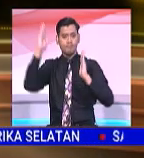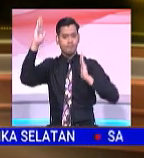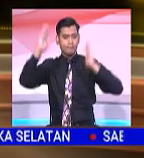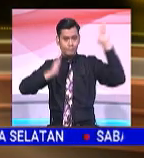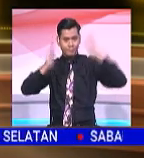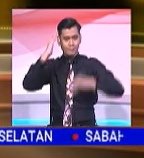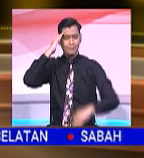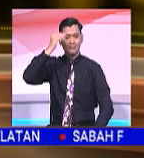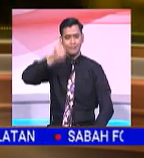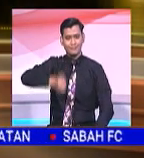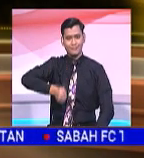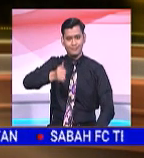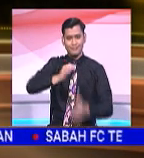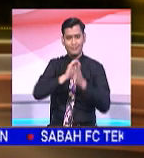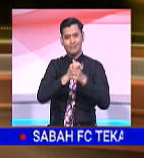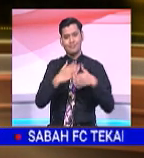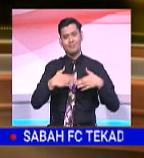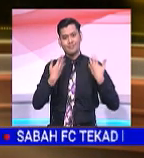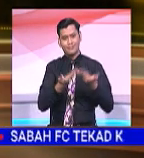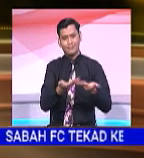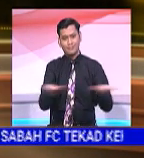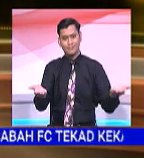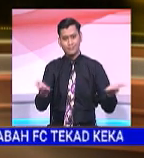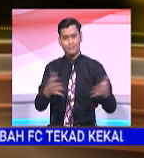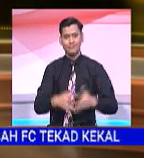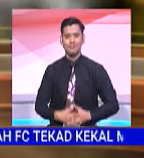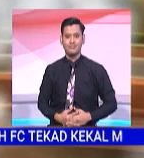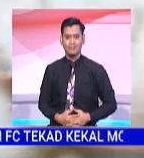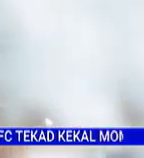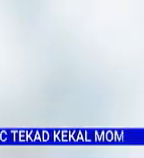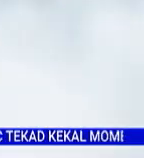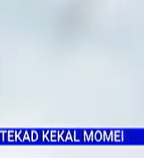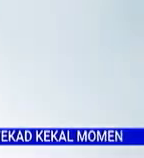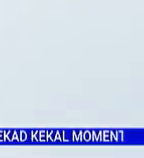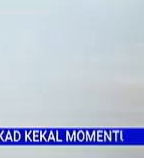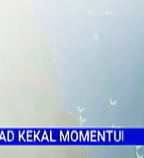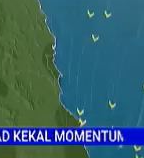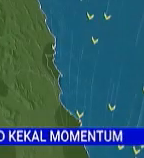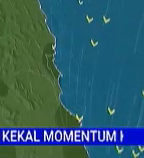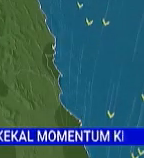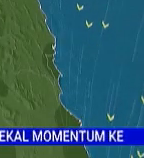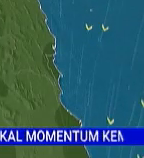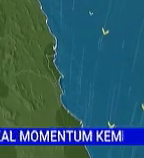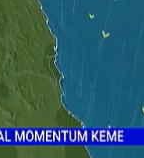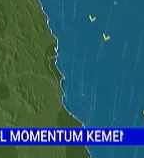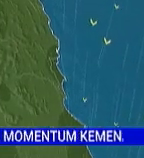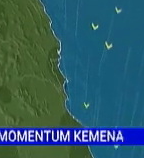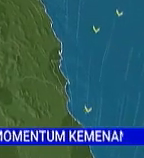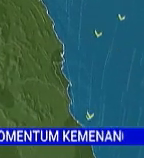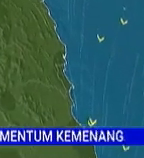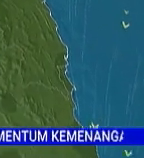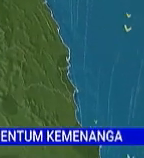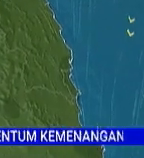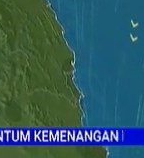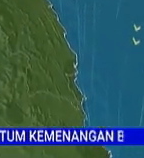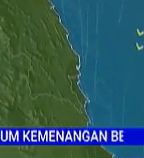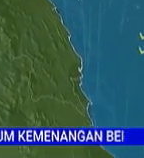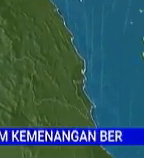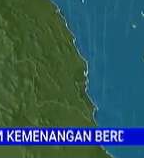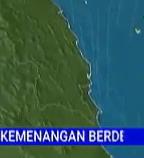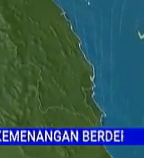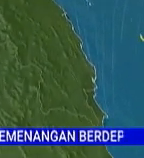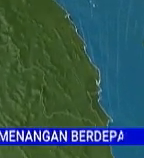pertumbuhan ekonomi. Perdana Menteri berucap merasmikan program Blood Donation Drive 2021 anjuran Yayasan